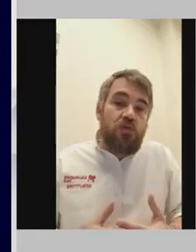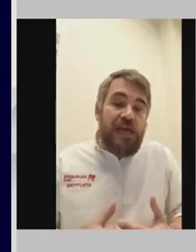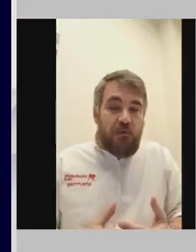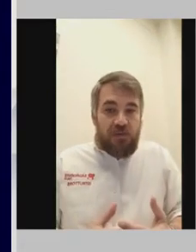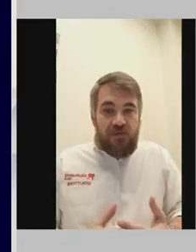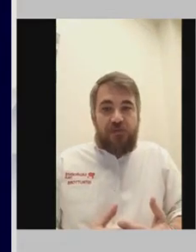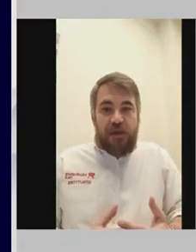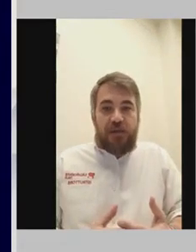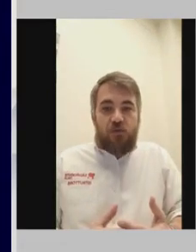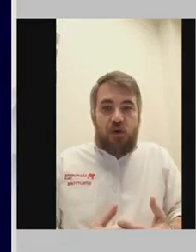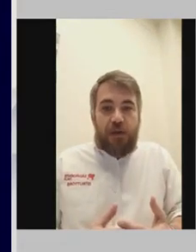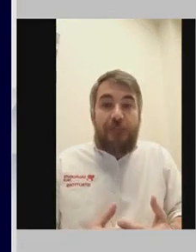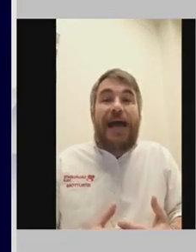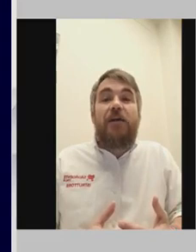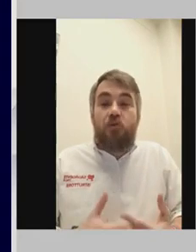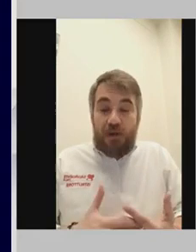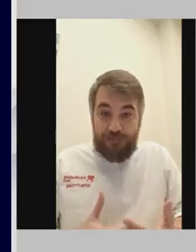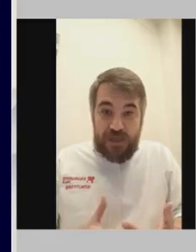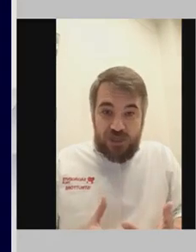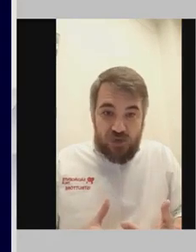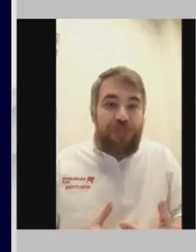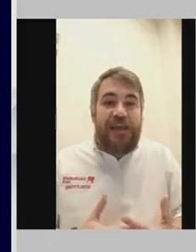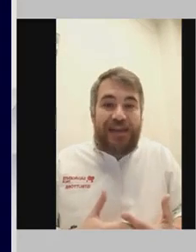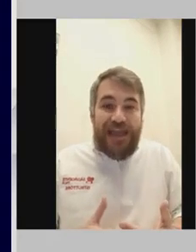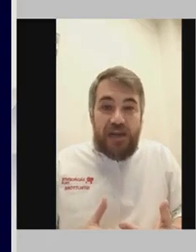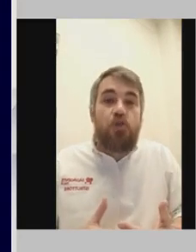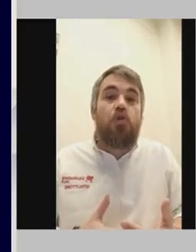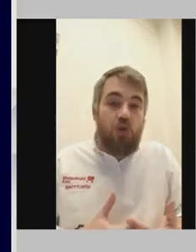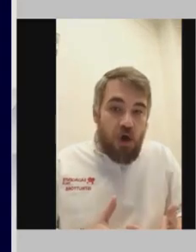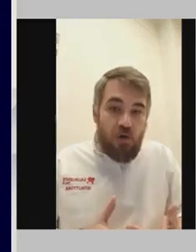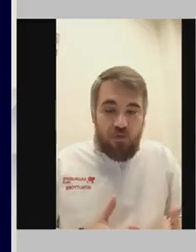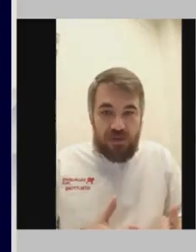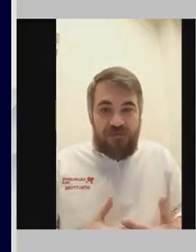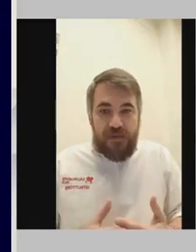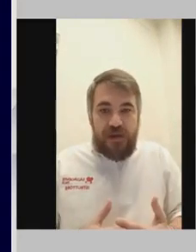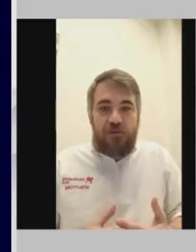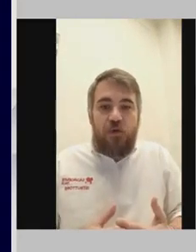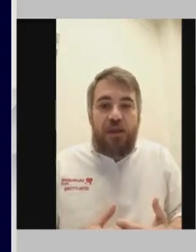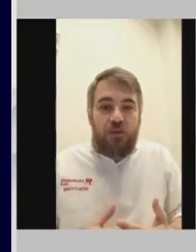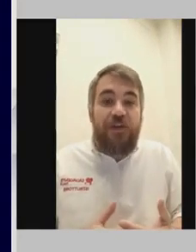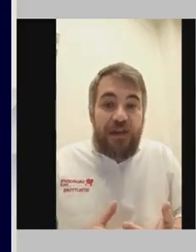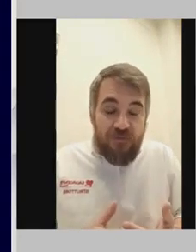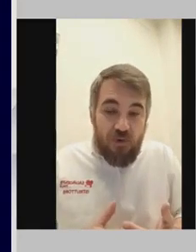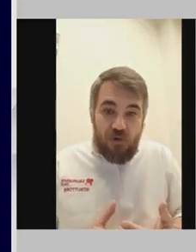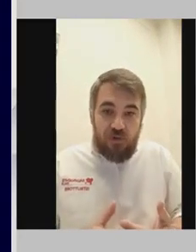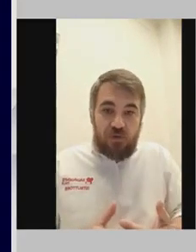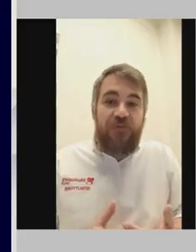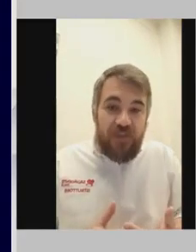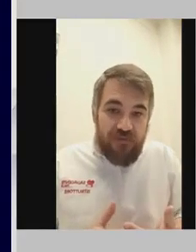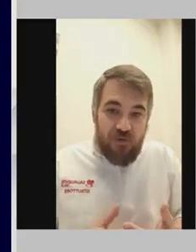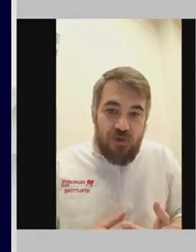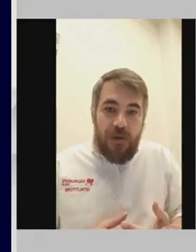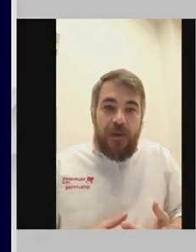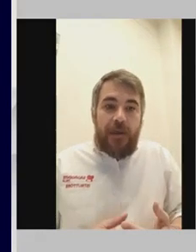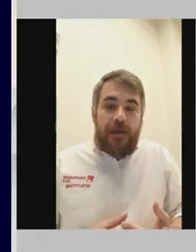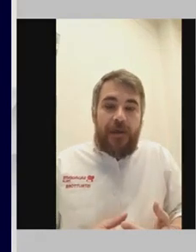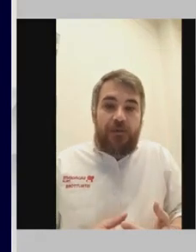so usare un defibrillatore, ma ancora peggio, perché non ho un defibrillatore? Dove lavoro, dove